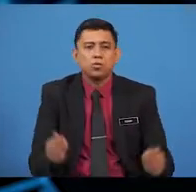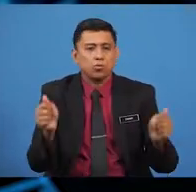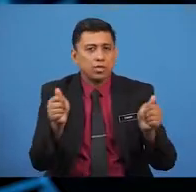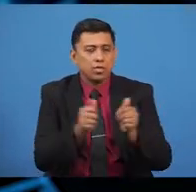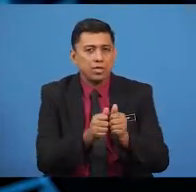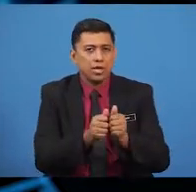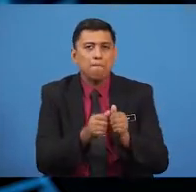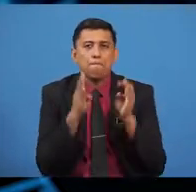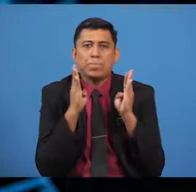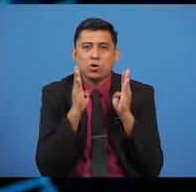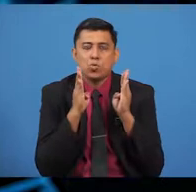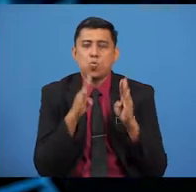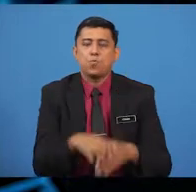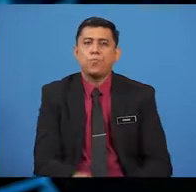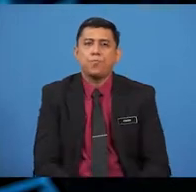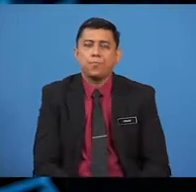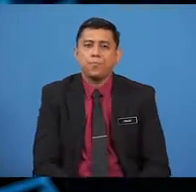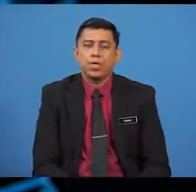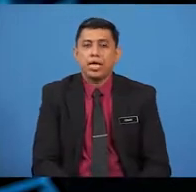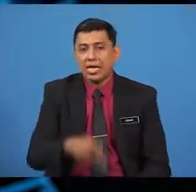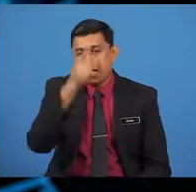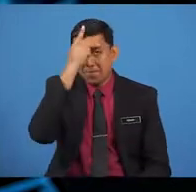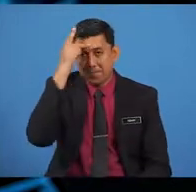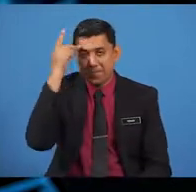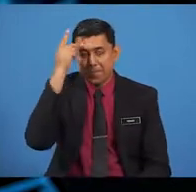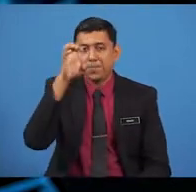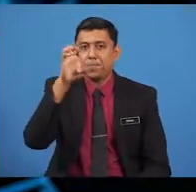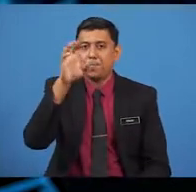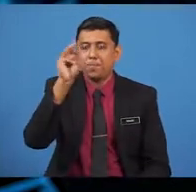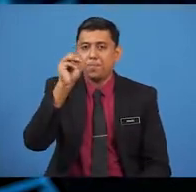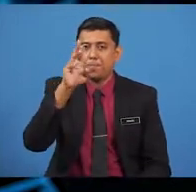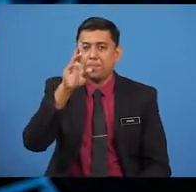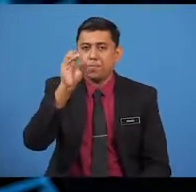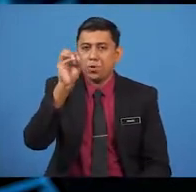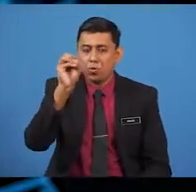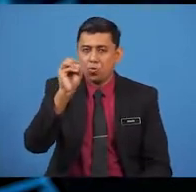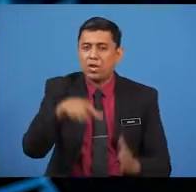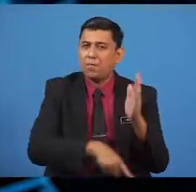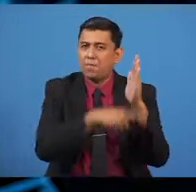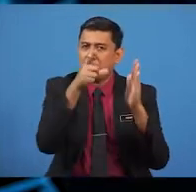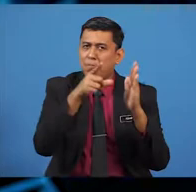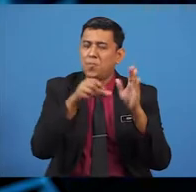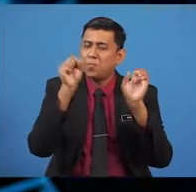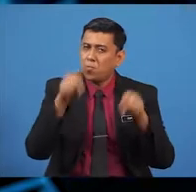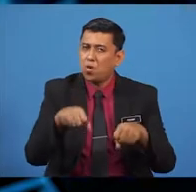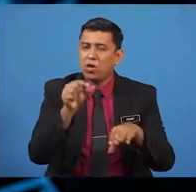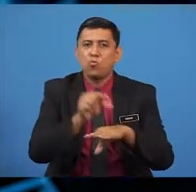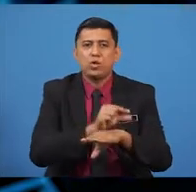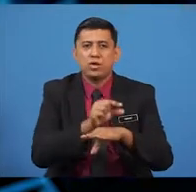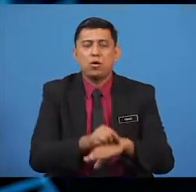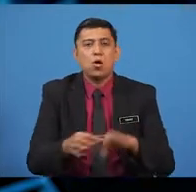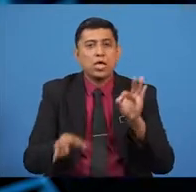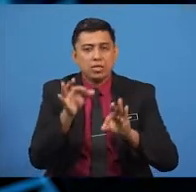dengan membekukannya. Ini kerana embrio berlebihan itu boleh